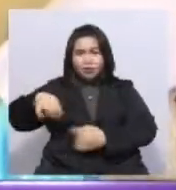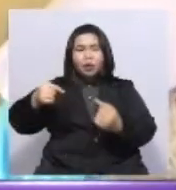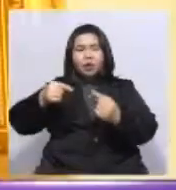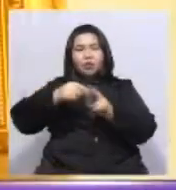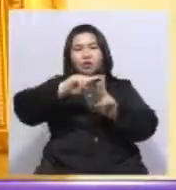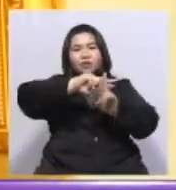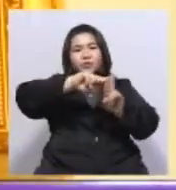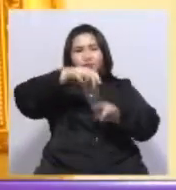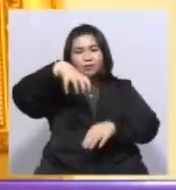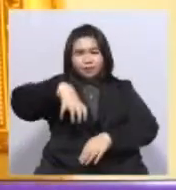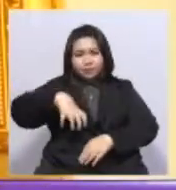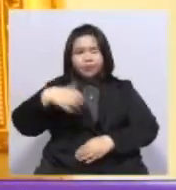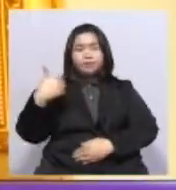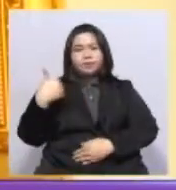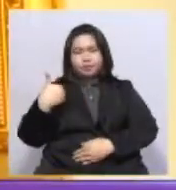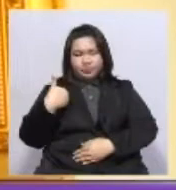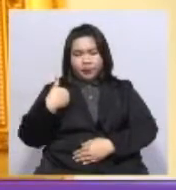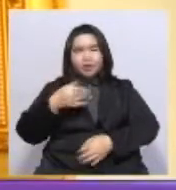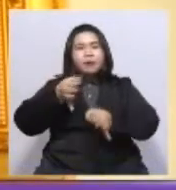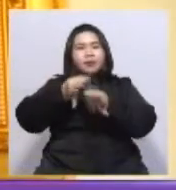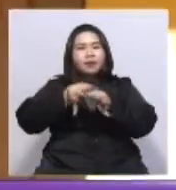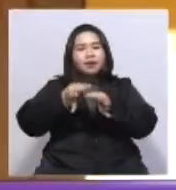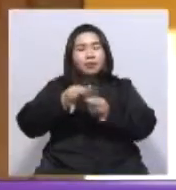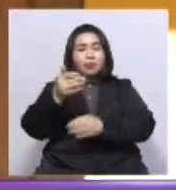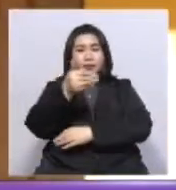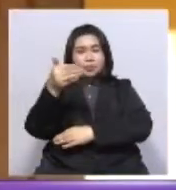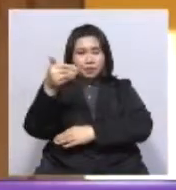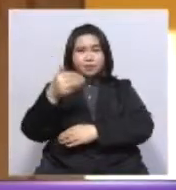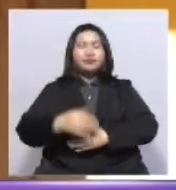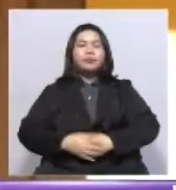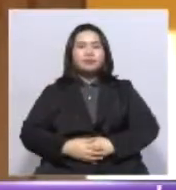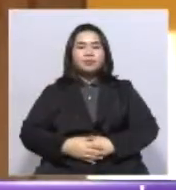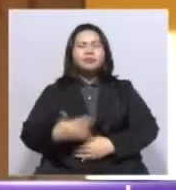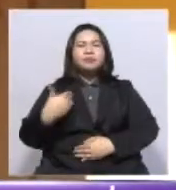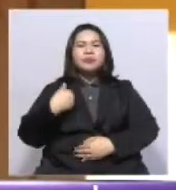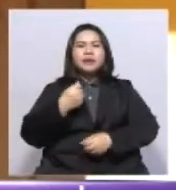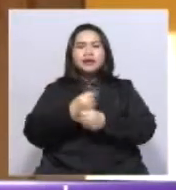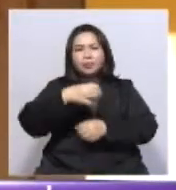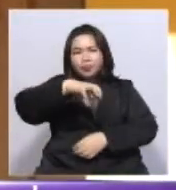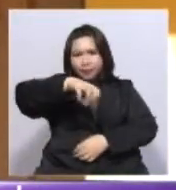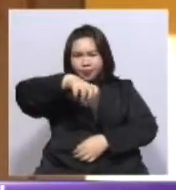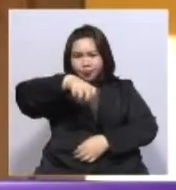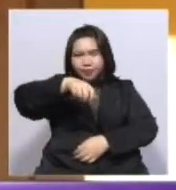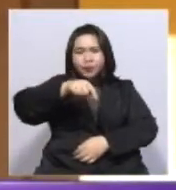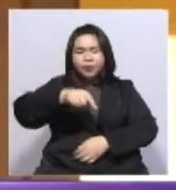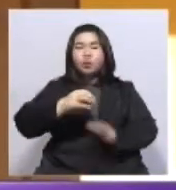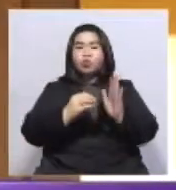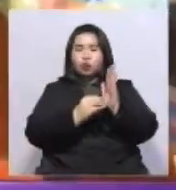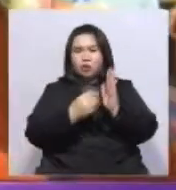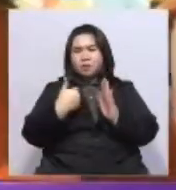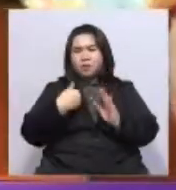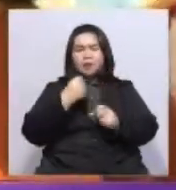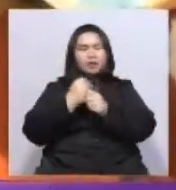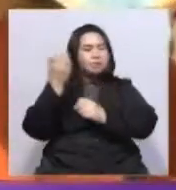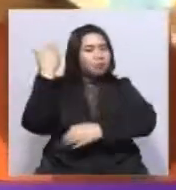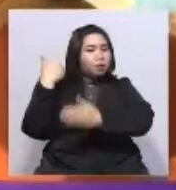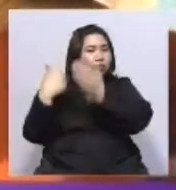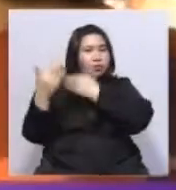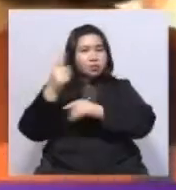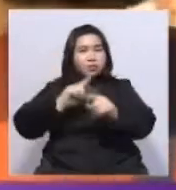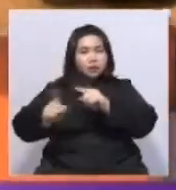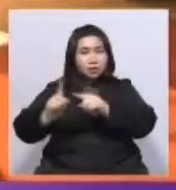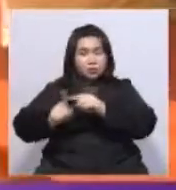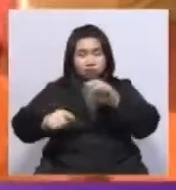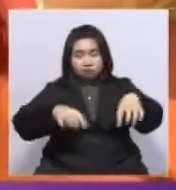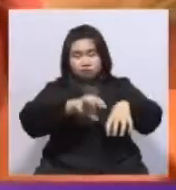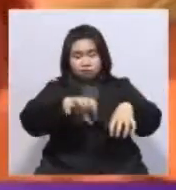ลมแดงแห่งชาติสยามธนาคารสยามกัมมาจนการประปากรุงเทพซึ่งนอกจากจะมีประวัติความเป็นมาของสถ